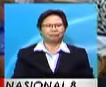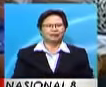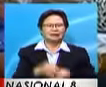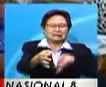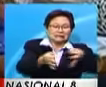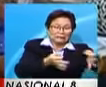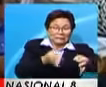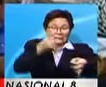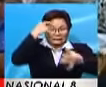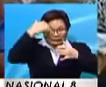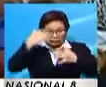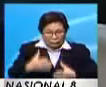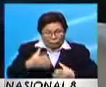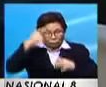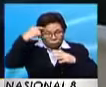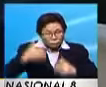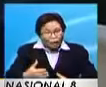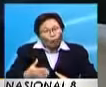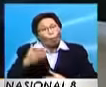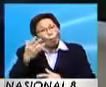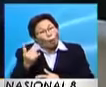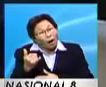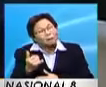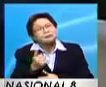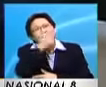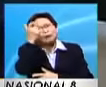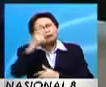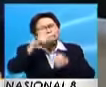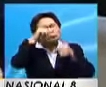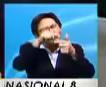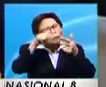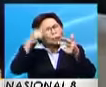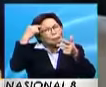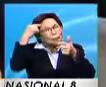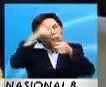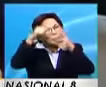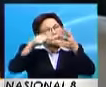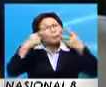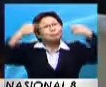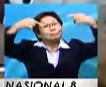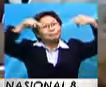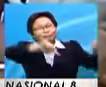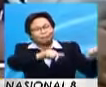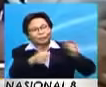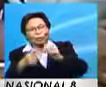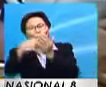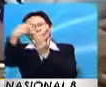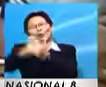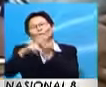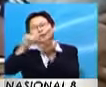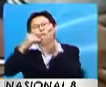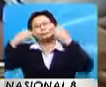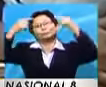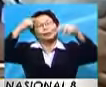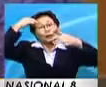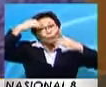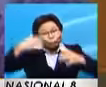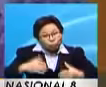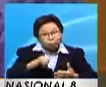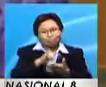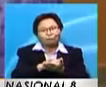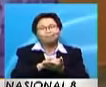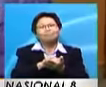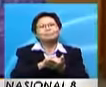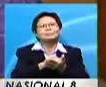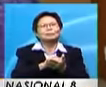jelas beliau keputusan tersebut dibuat selepas mengambil kira berbagai kecemerlangannya dicapai oleh program itu keputusan itu